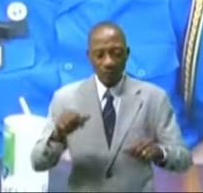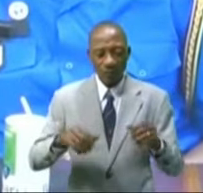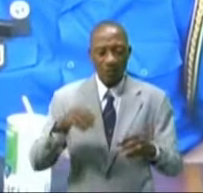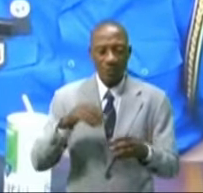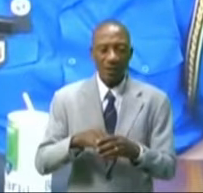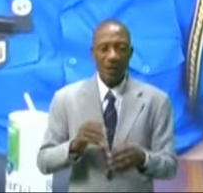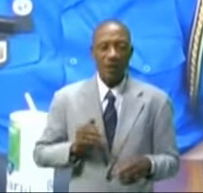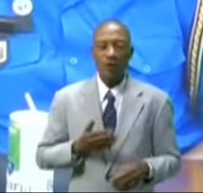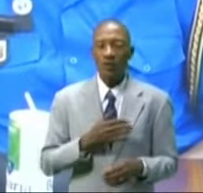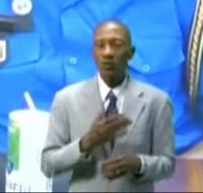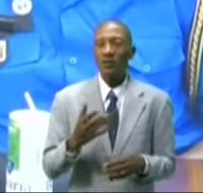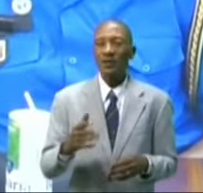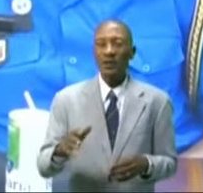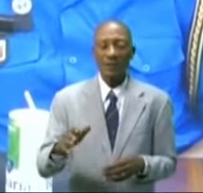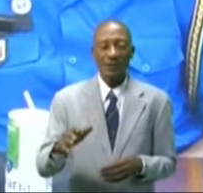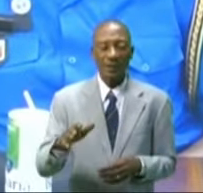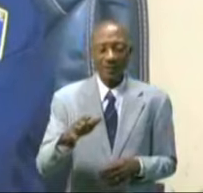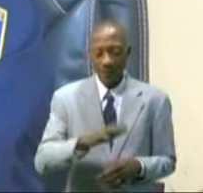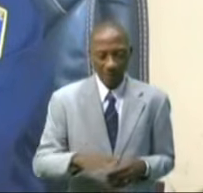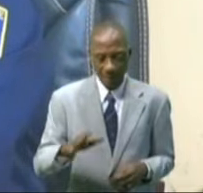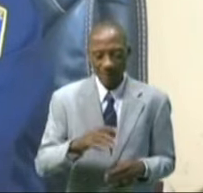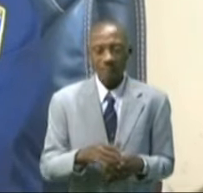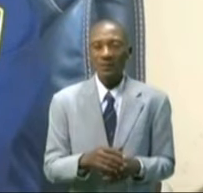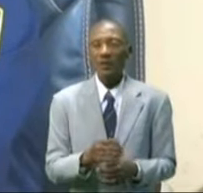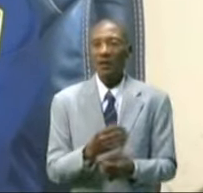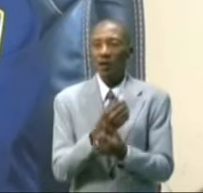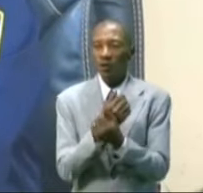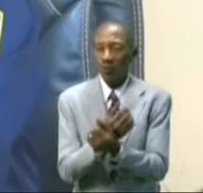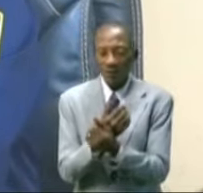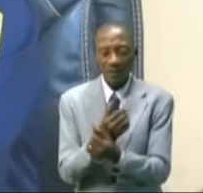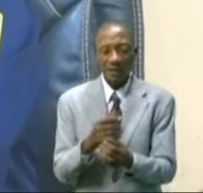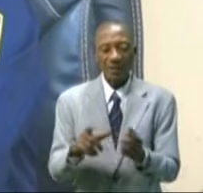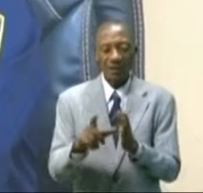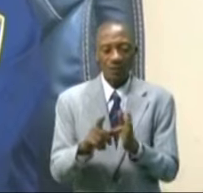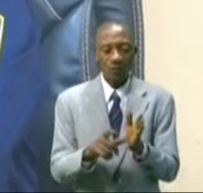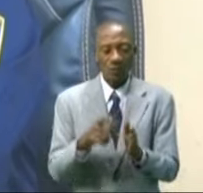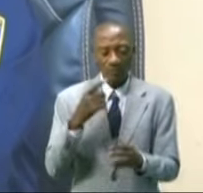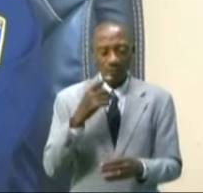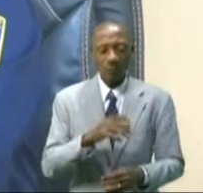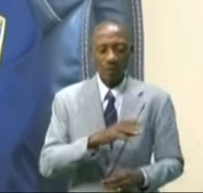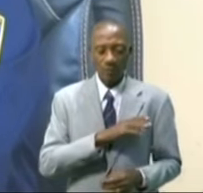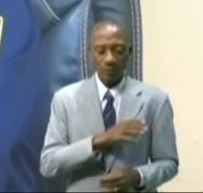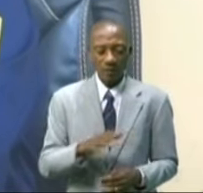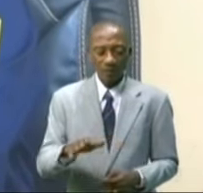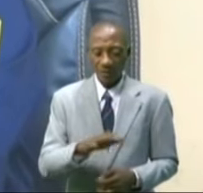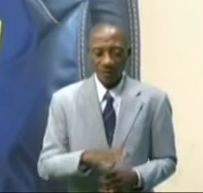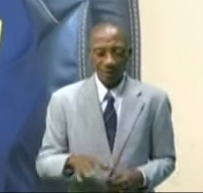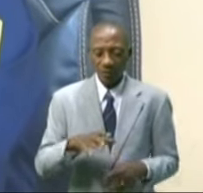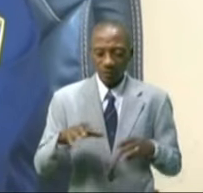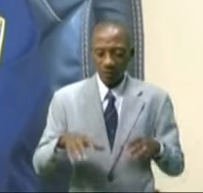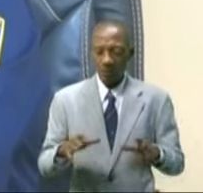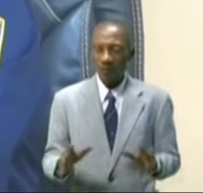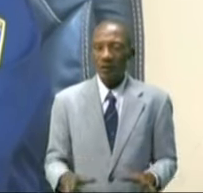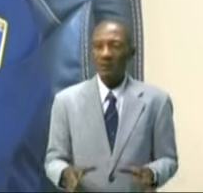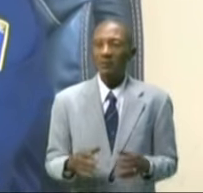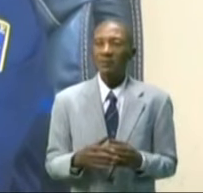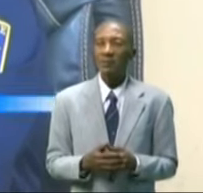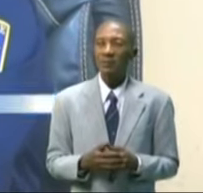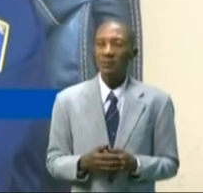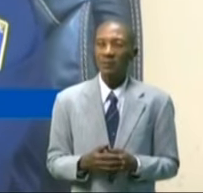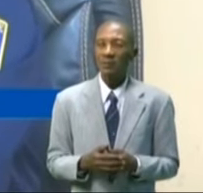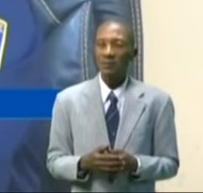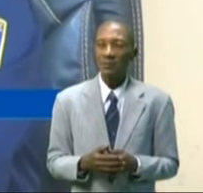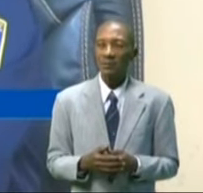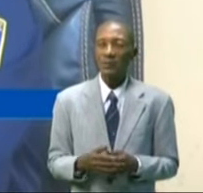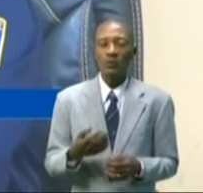L'inspection générale de la police nationale congolaise étant l'une des grandes structures de la police nationale, nous devons faire le